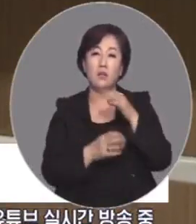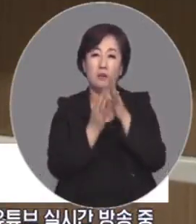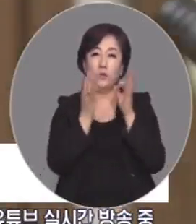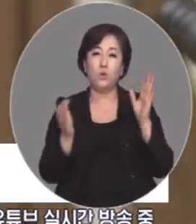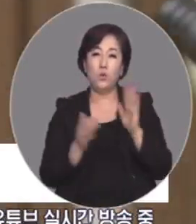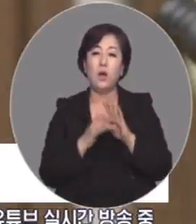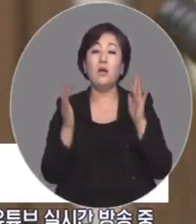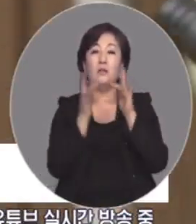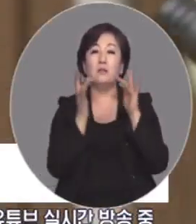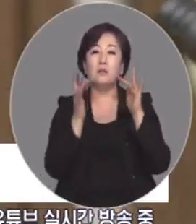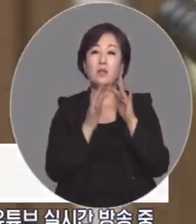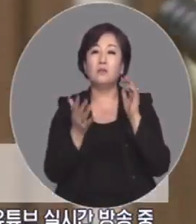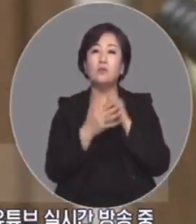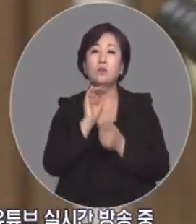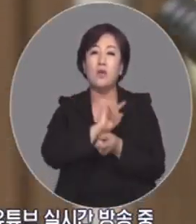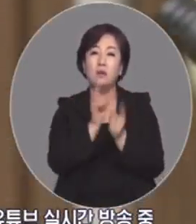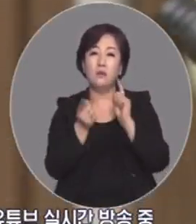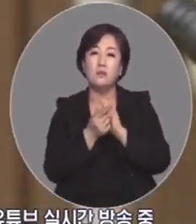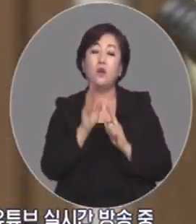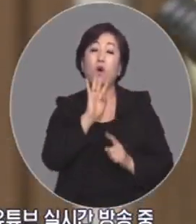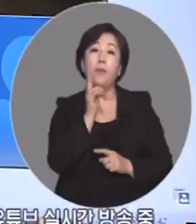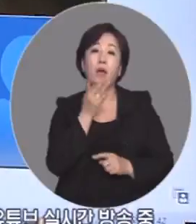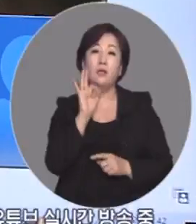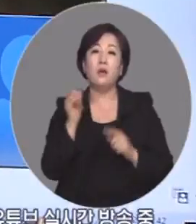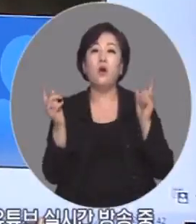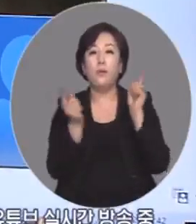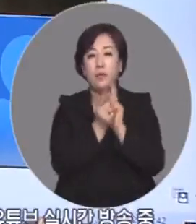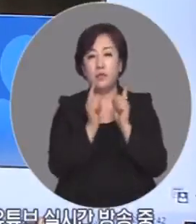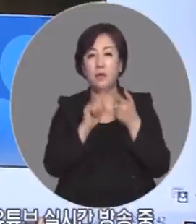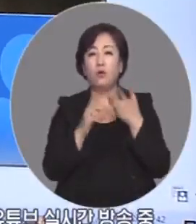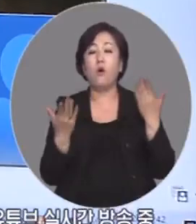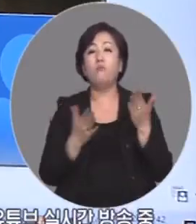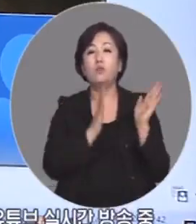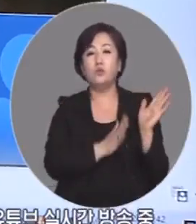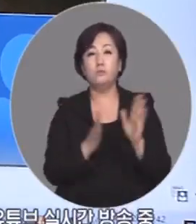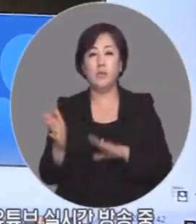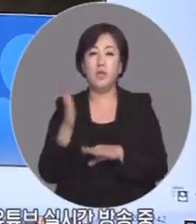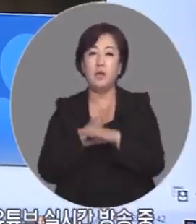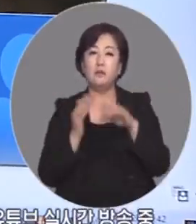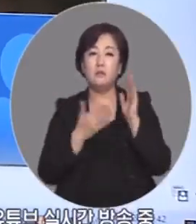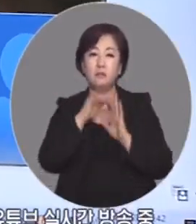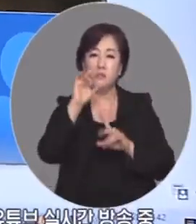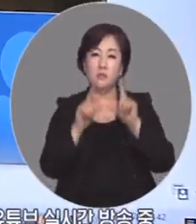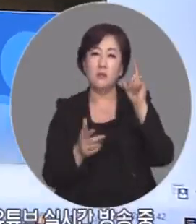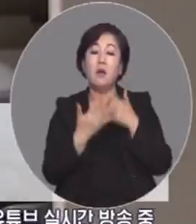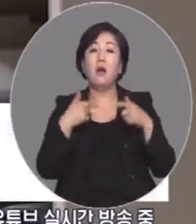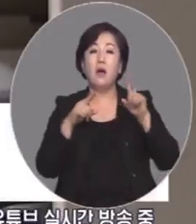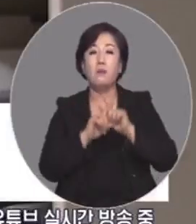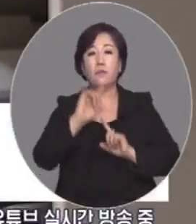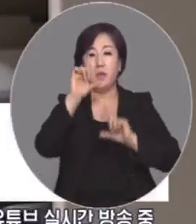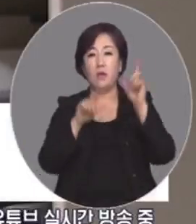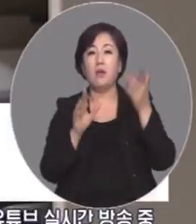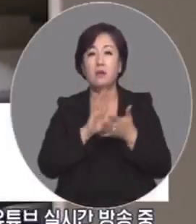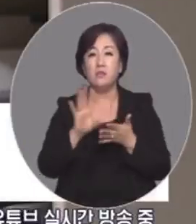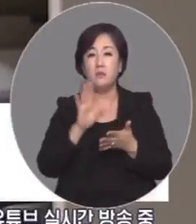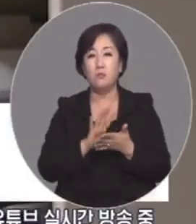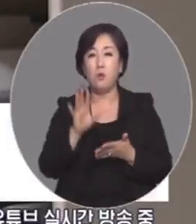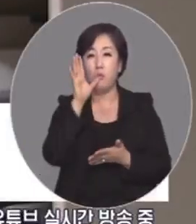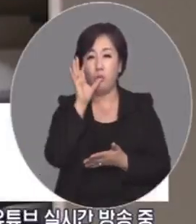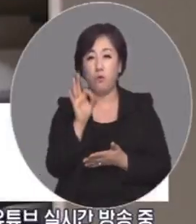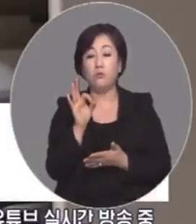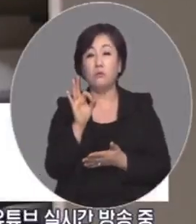이젠 온라인상에서 바이어를 만나고 업무를 처리하는 게 일상이 됐습니다. 실물을 같이 보면서 업무를 해야